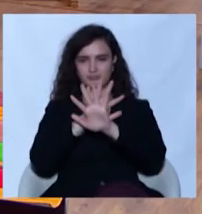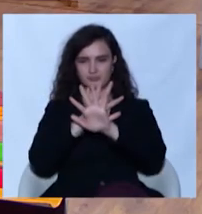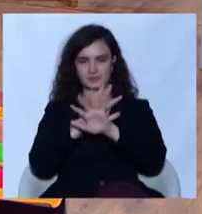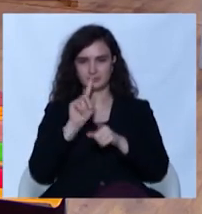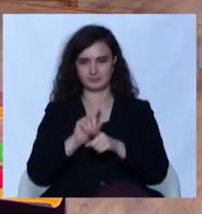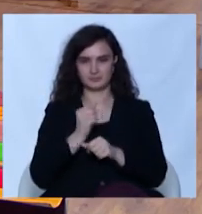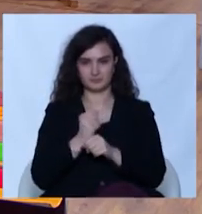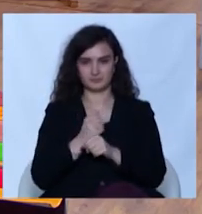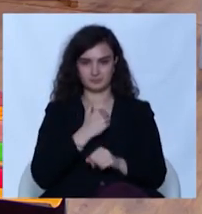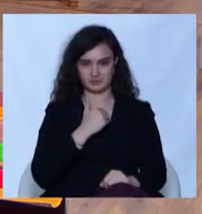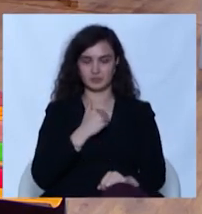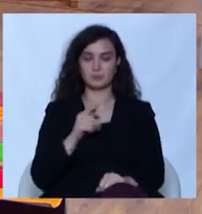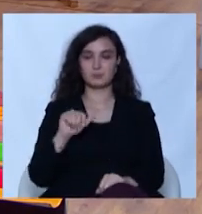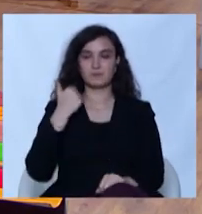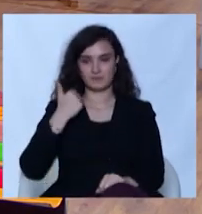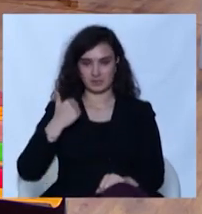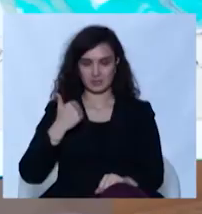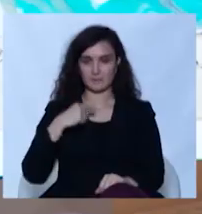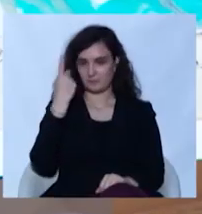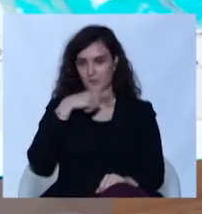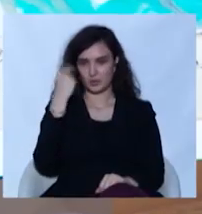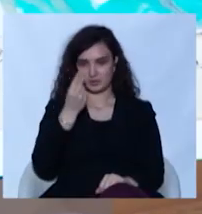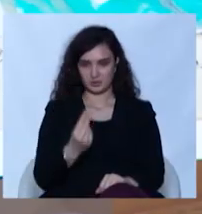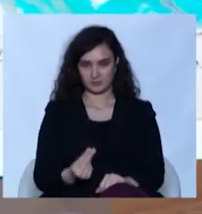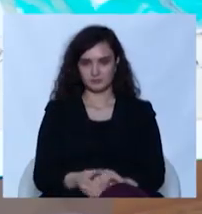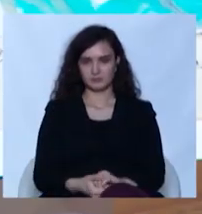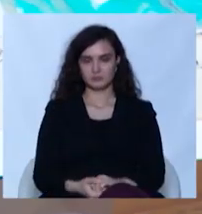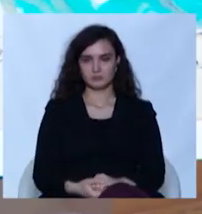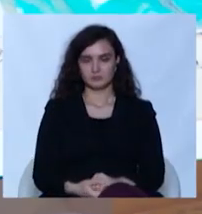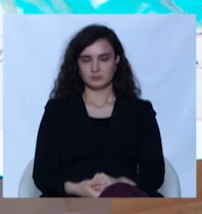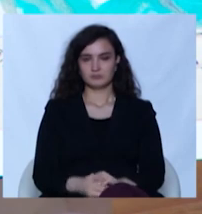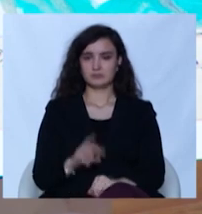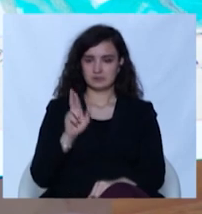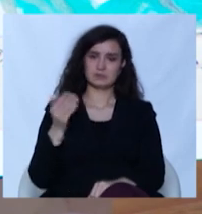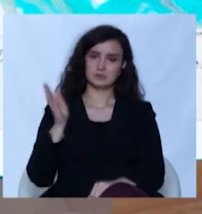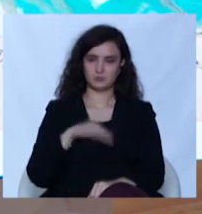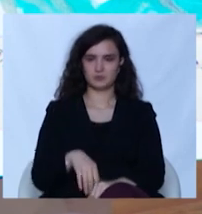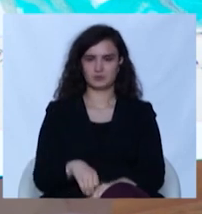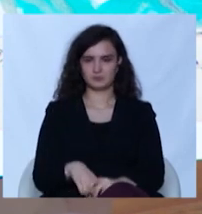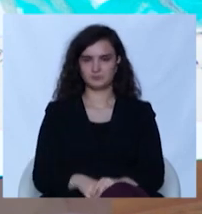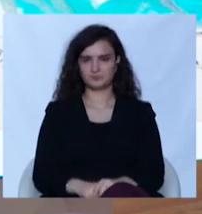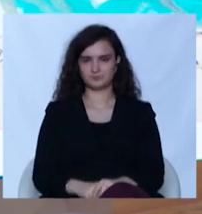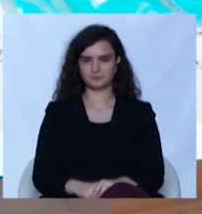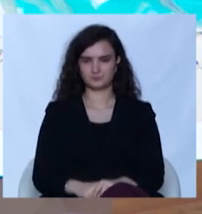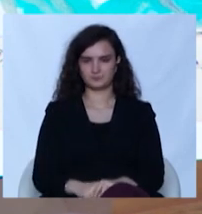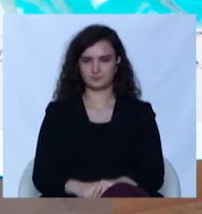გადასული. ამისთვის ჯერ გავაკეთებ პორტრეტს. და მოდით ეცეთ რა.